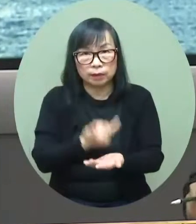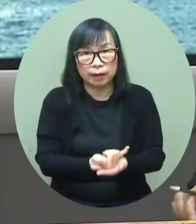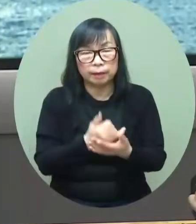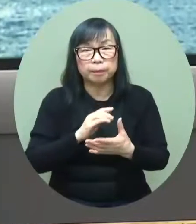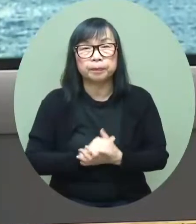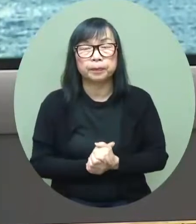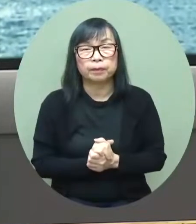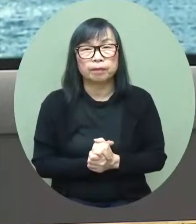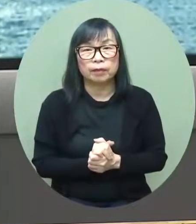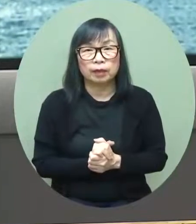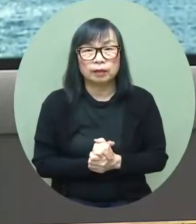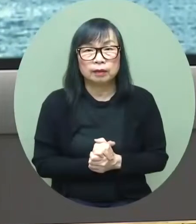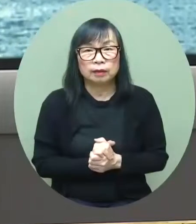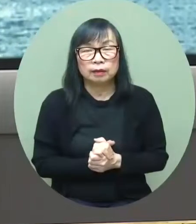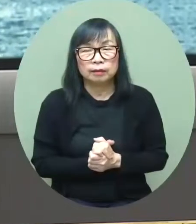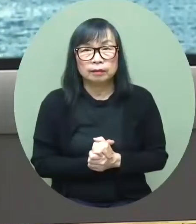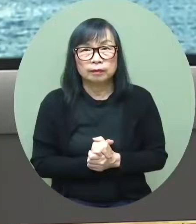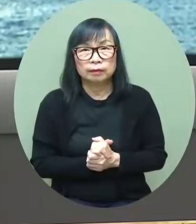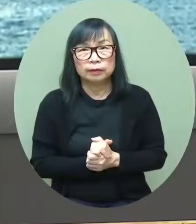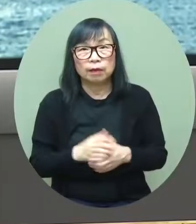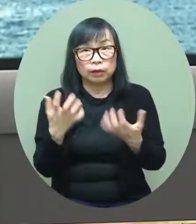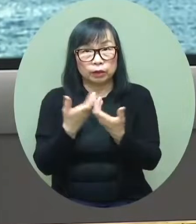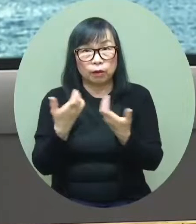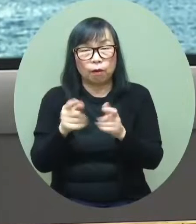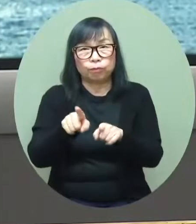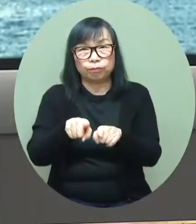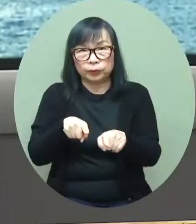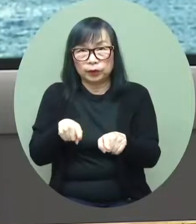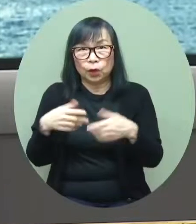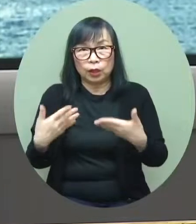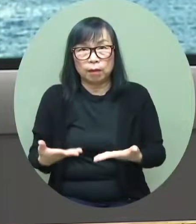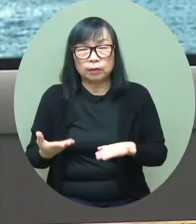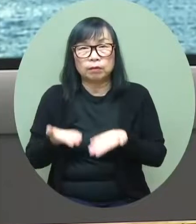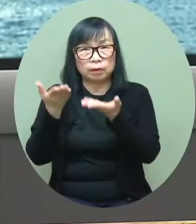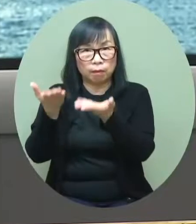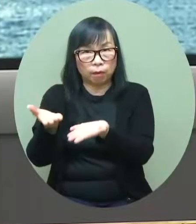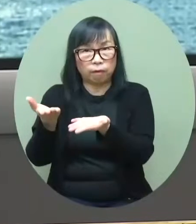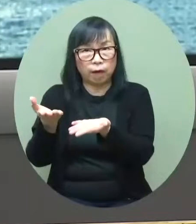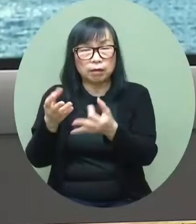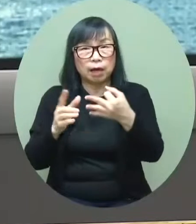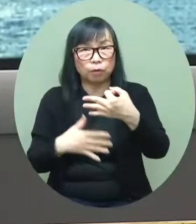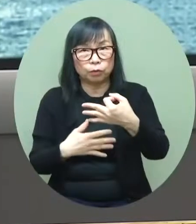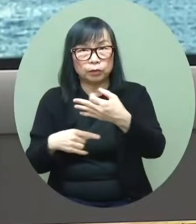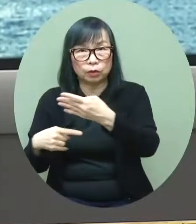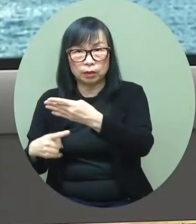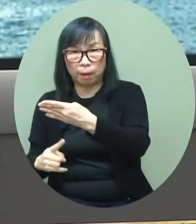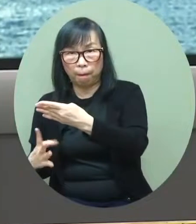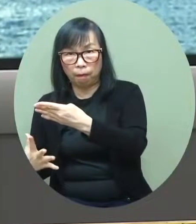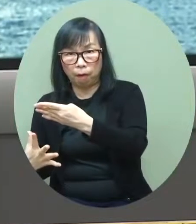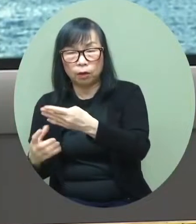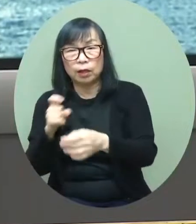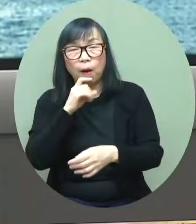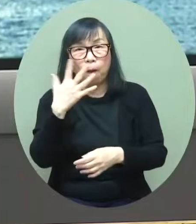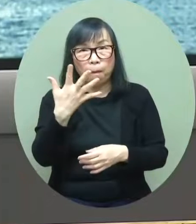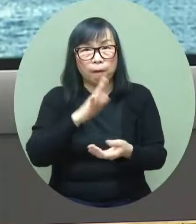身。咁樣亦都因為數據個滯後咧，今日呈報翻咧，3月5日到4月15日咧，有